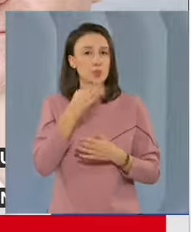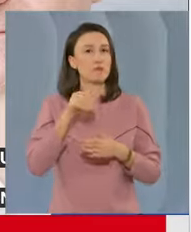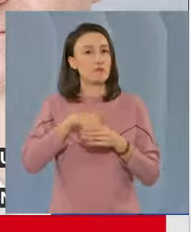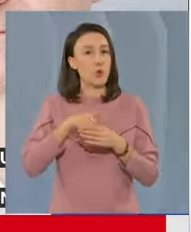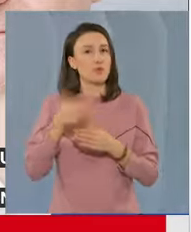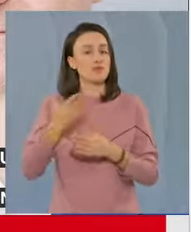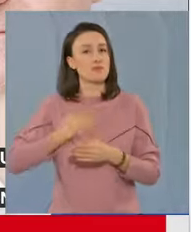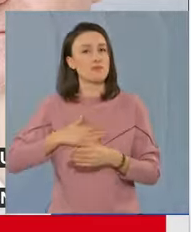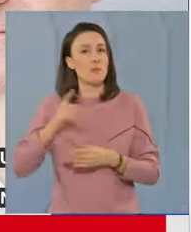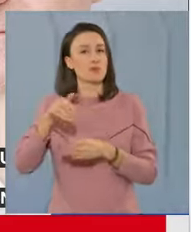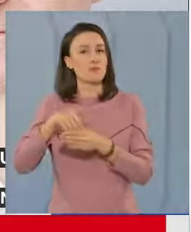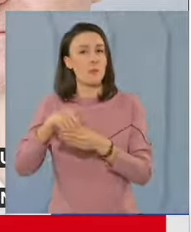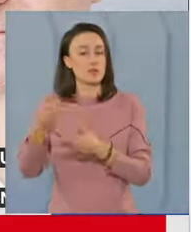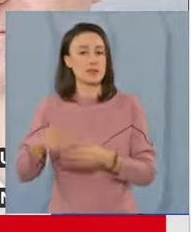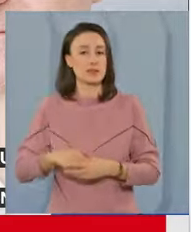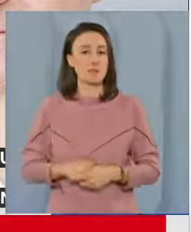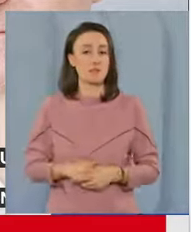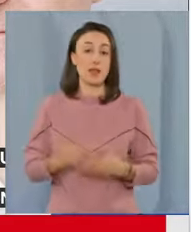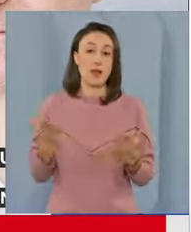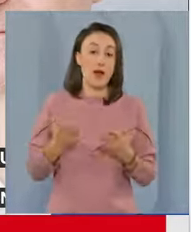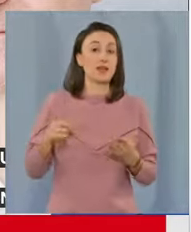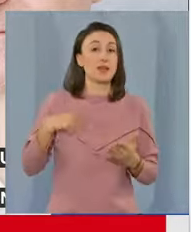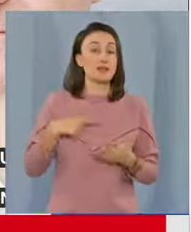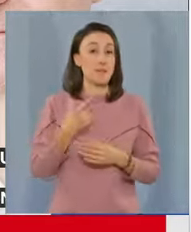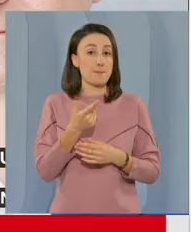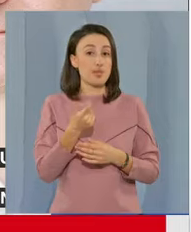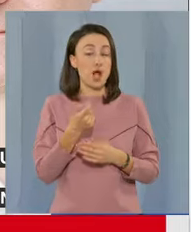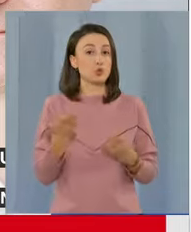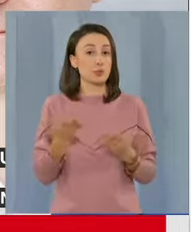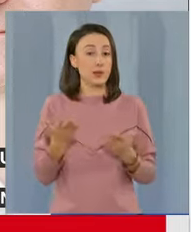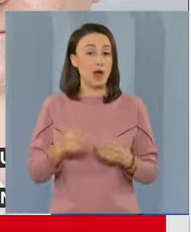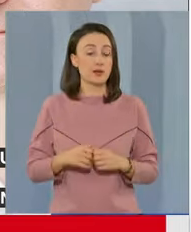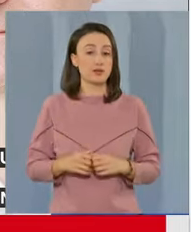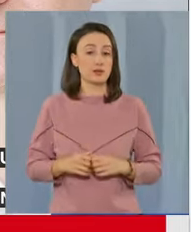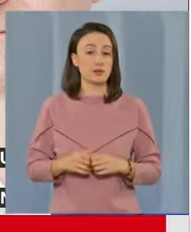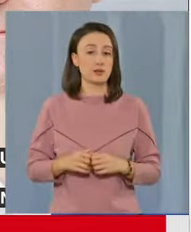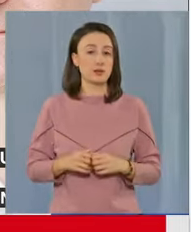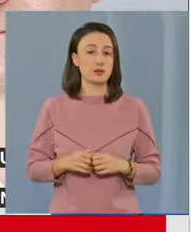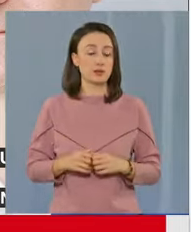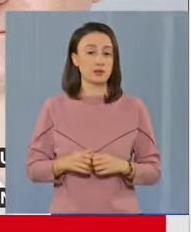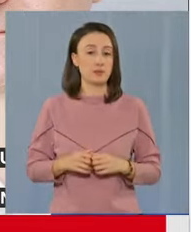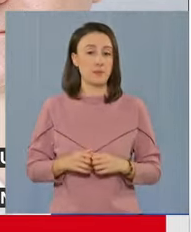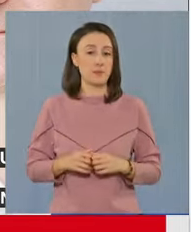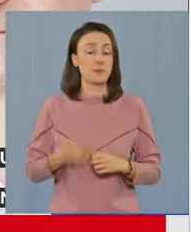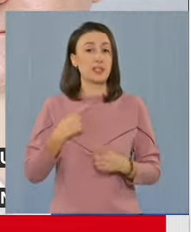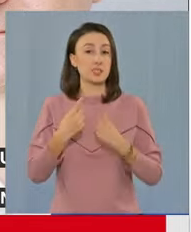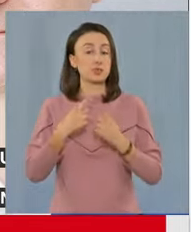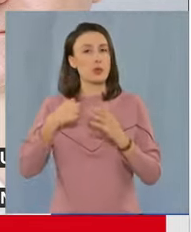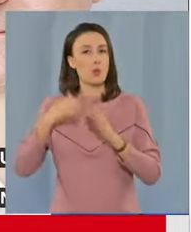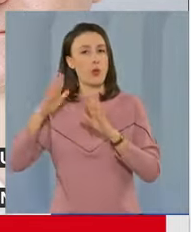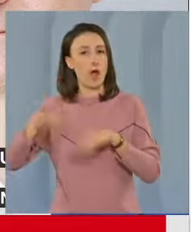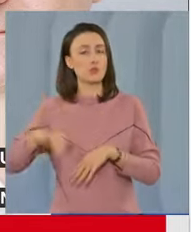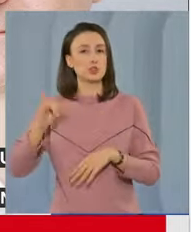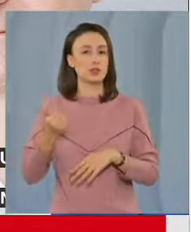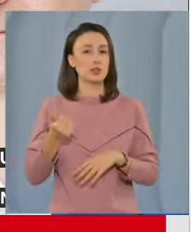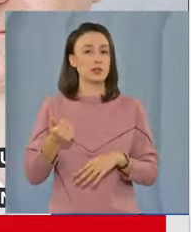pe domnul Piedone. Care este mesajul pe care, care le-ar fi util? Și în discuțiile pe care le am și eu